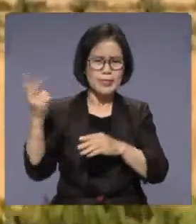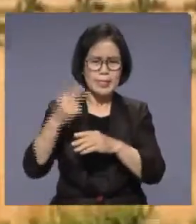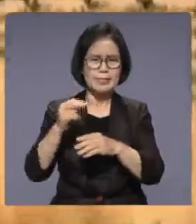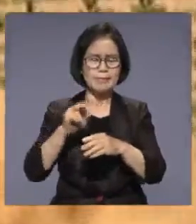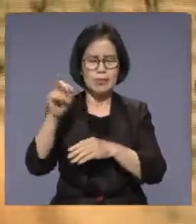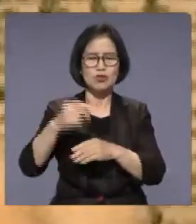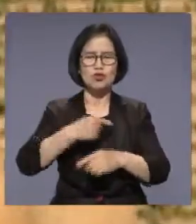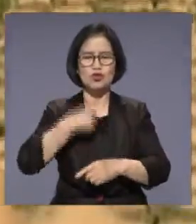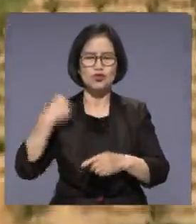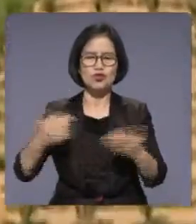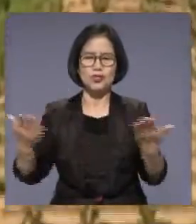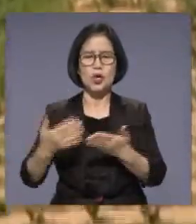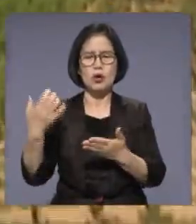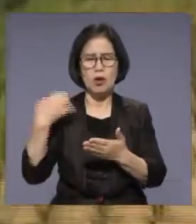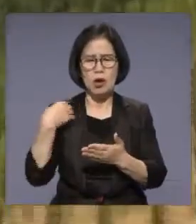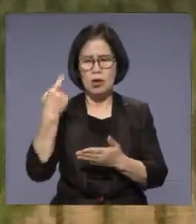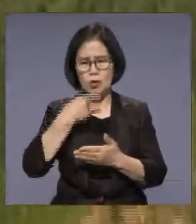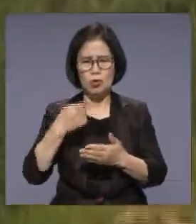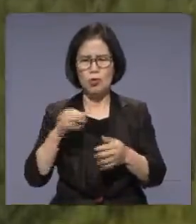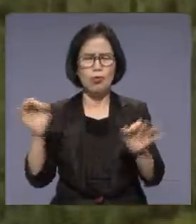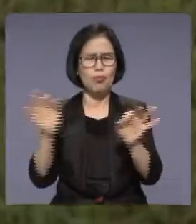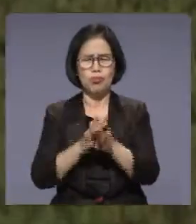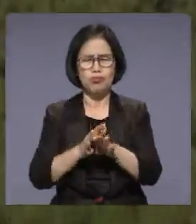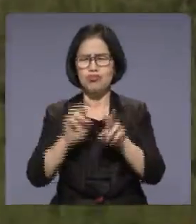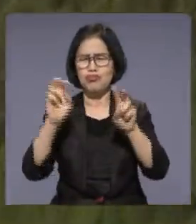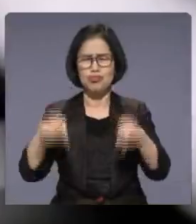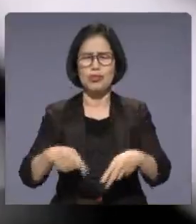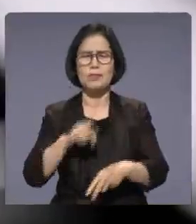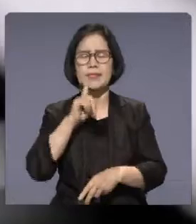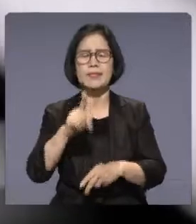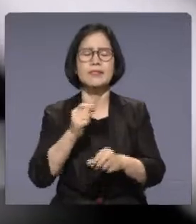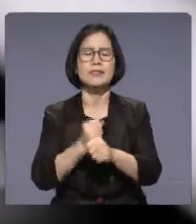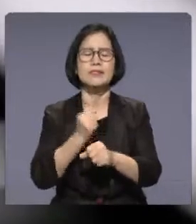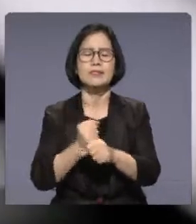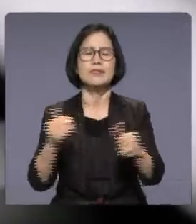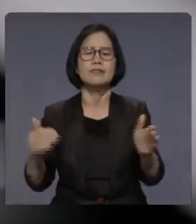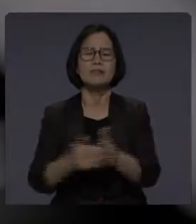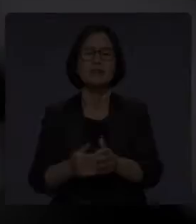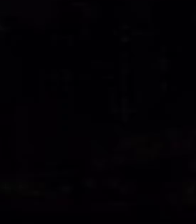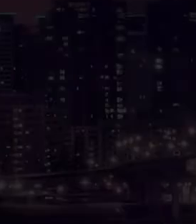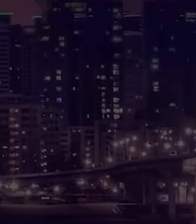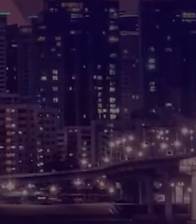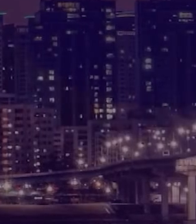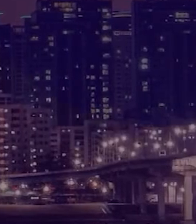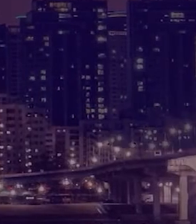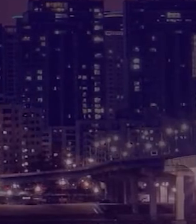중국 역할론을 무색해 했습니다. OBS 뉴스 배혜수입니다.